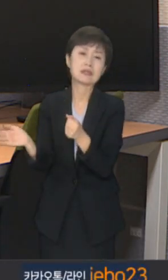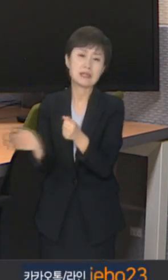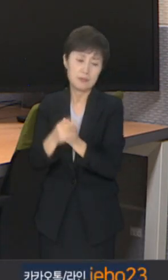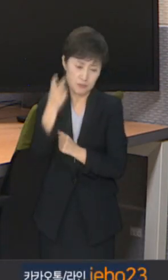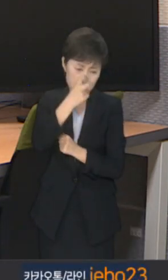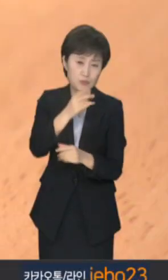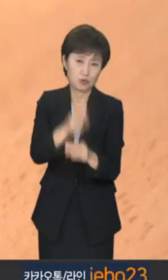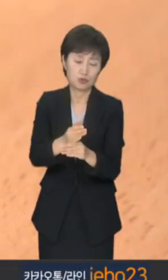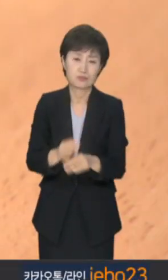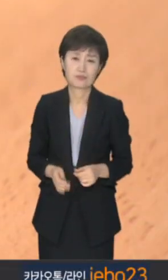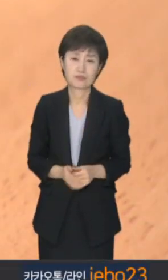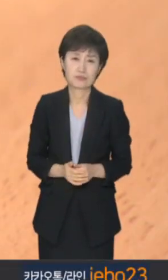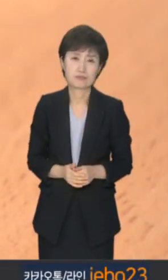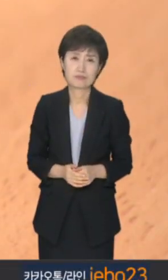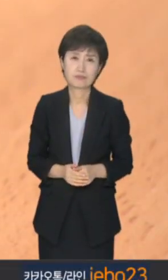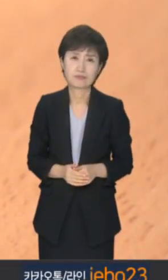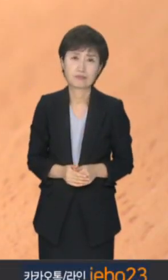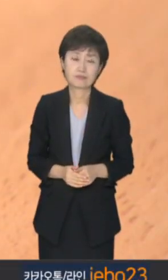영향으로 해석됩니다